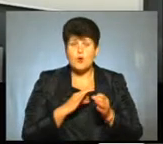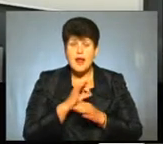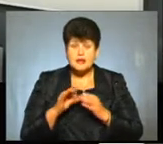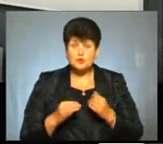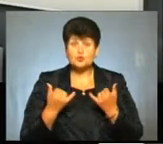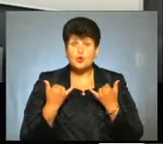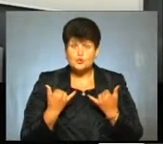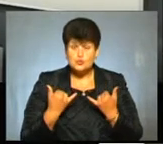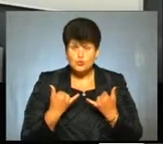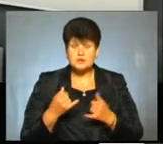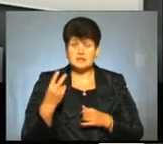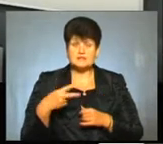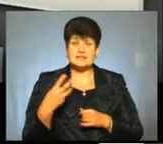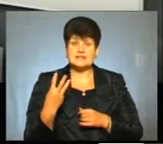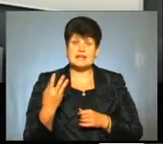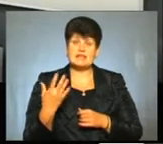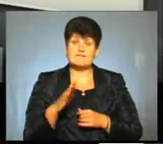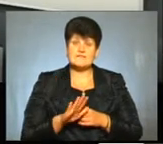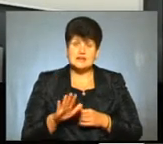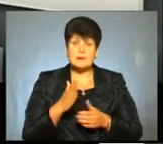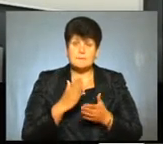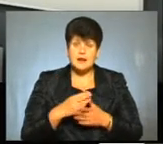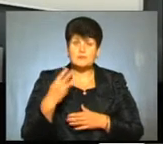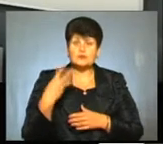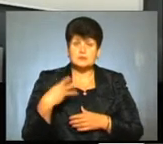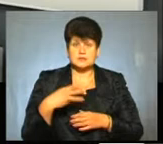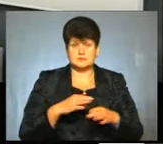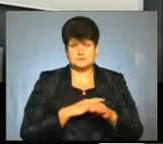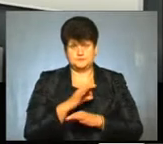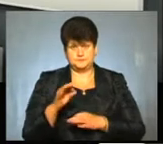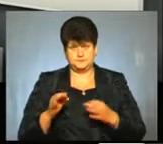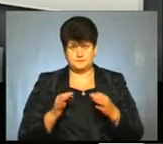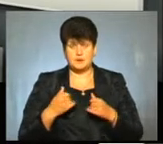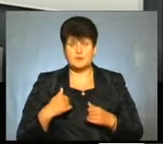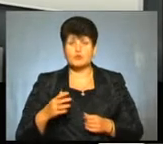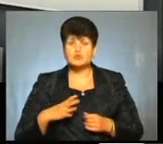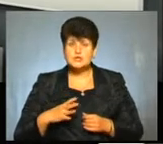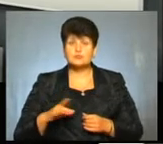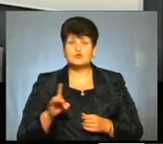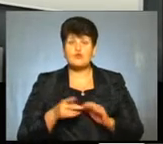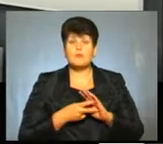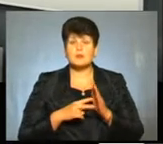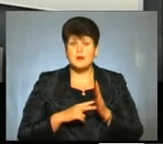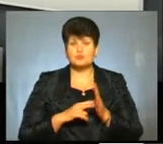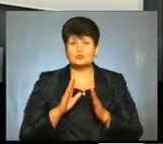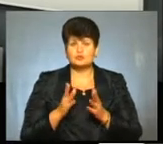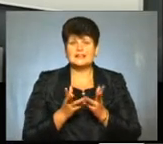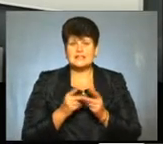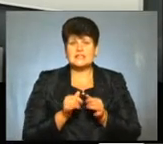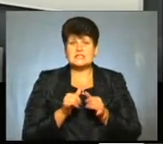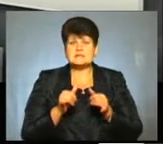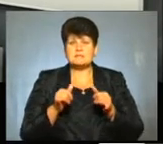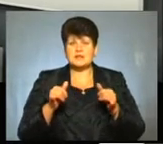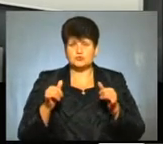5, то сьогодні, як ви бачите, станом на 23 вересня ми вже маємо майже 30 проєктів. І ми очікуємо, що плавно буде кількість